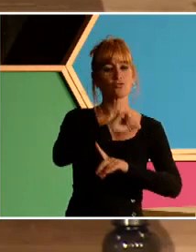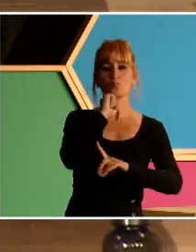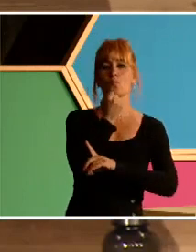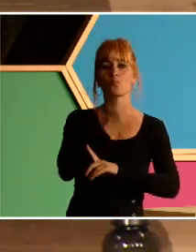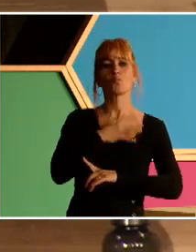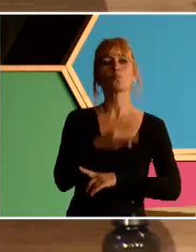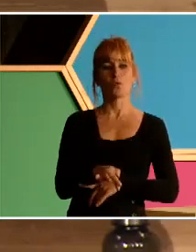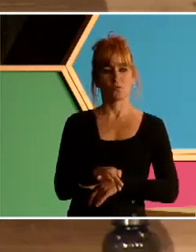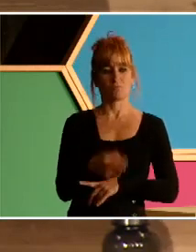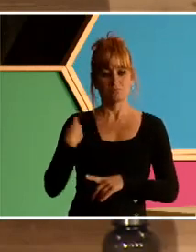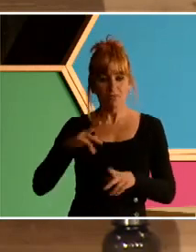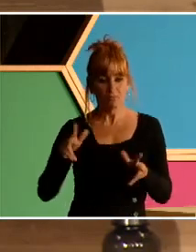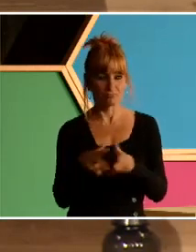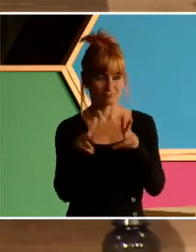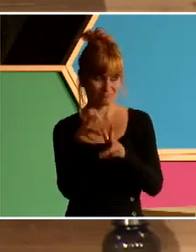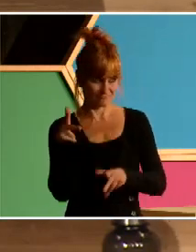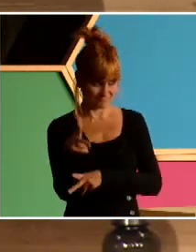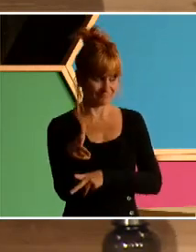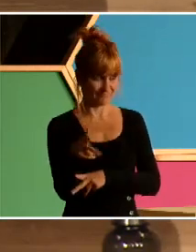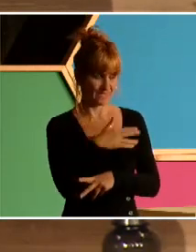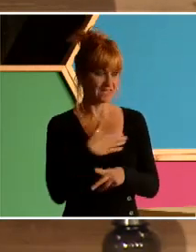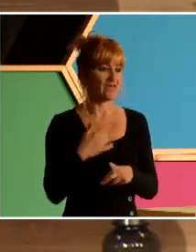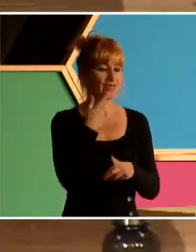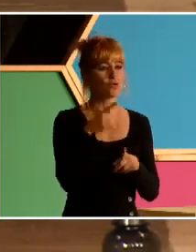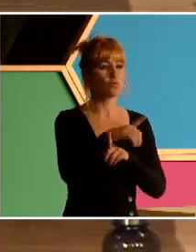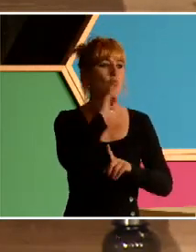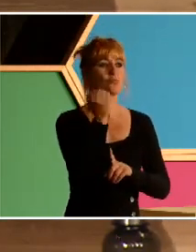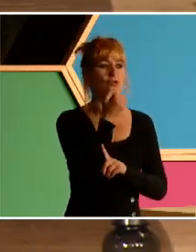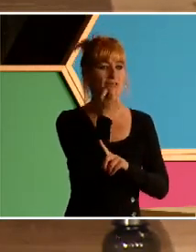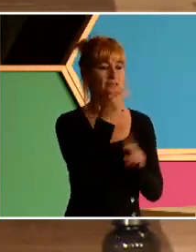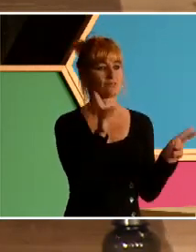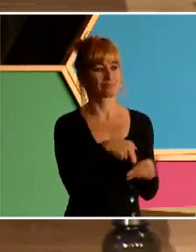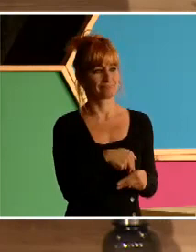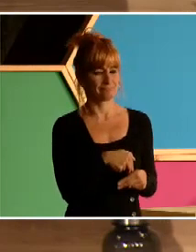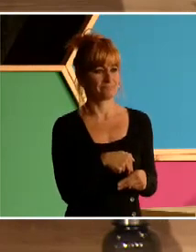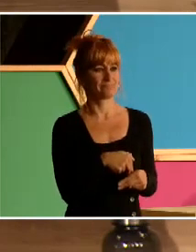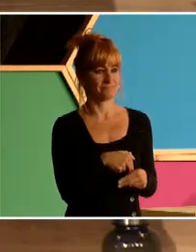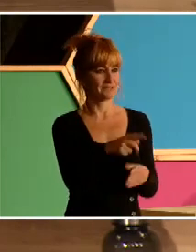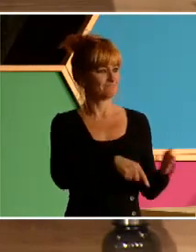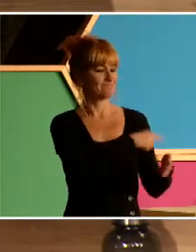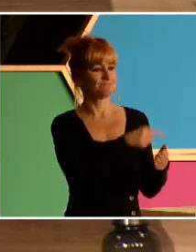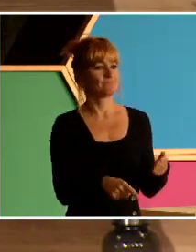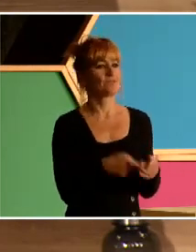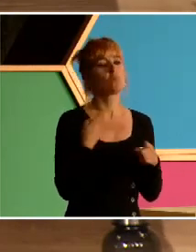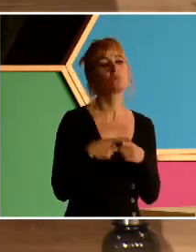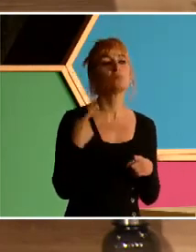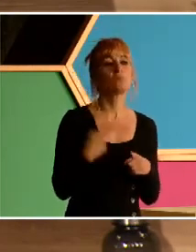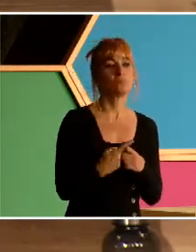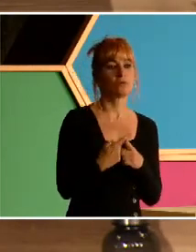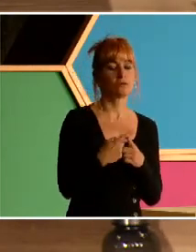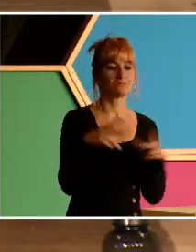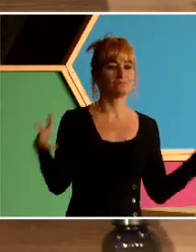És a dir, es criminalitza la protesta. Per què? Perquè una societat d'individus